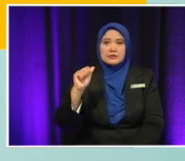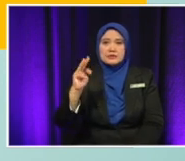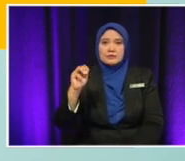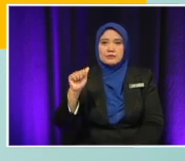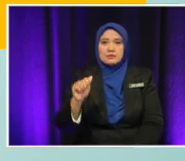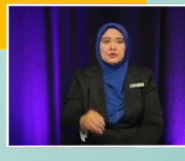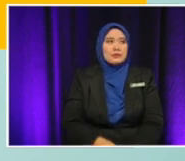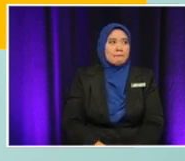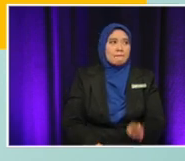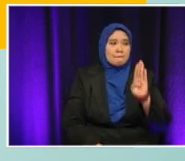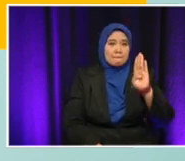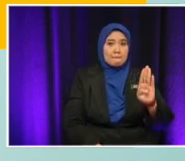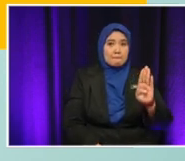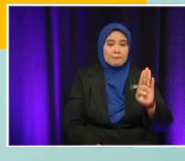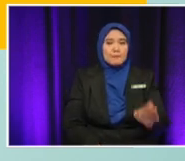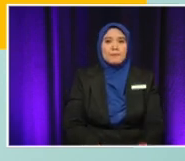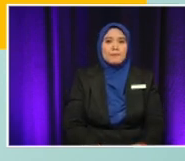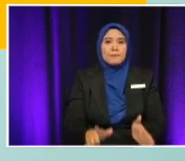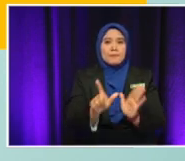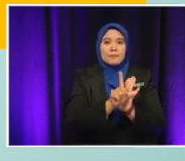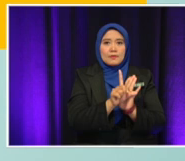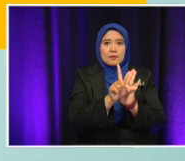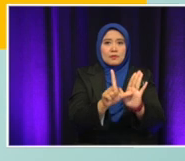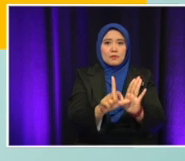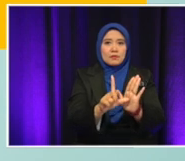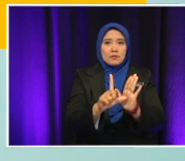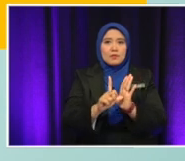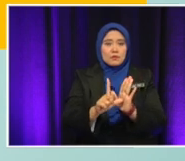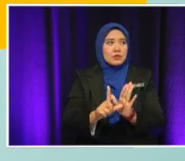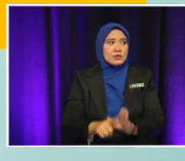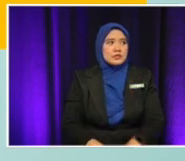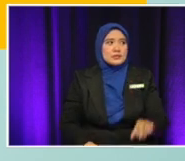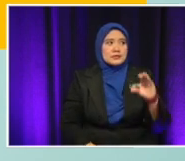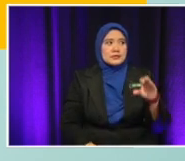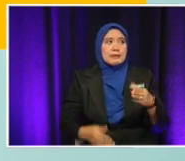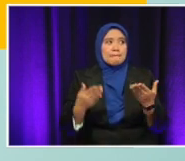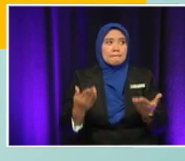logo dan si bersih kandungan